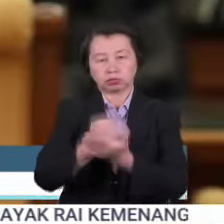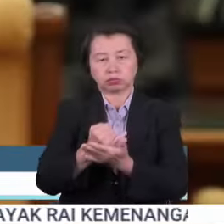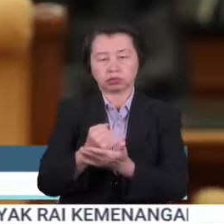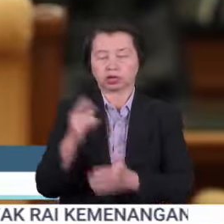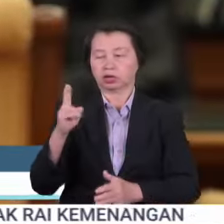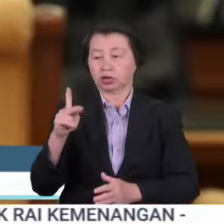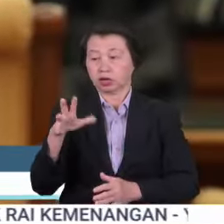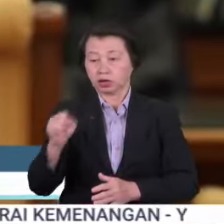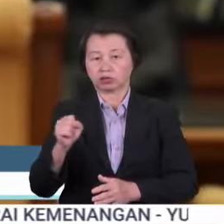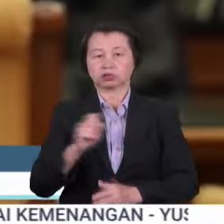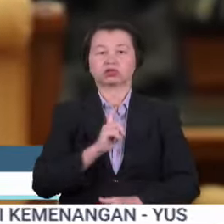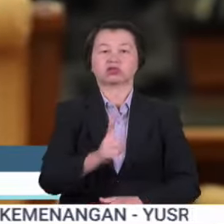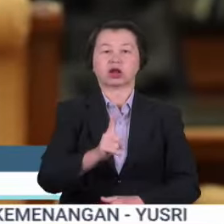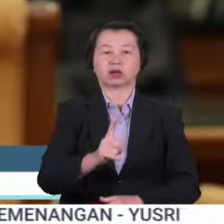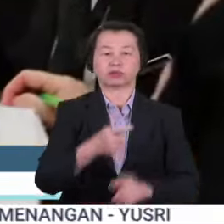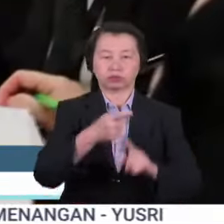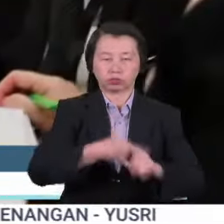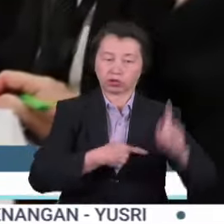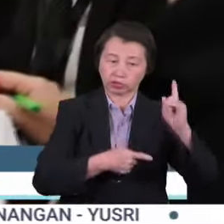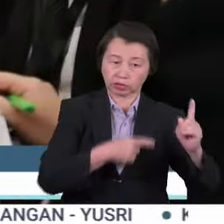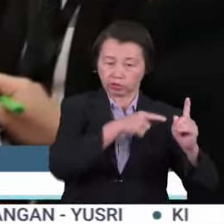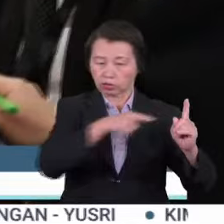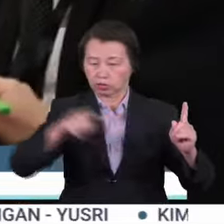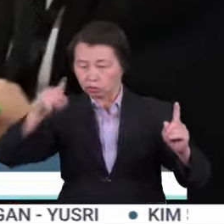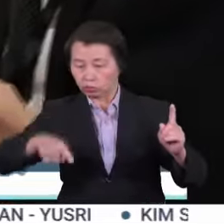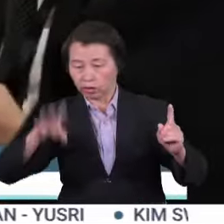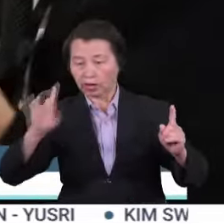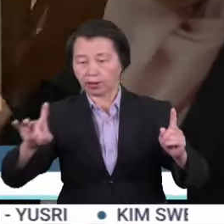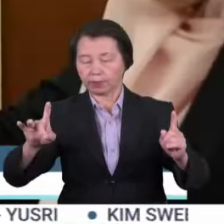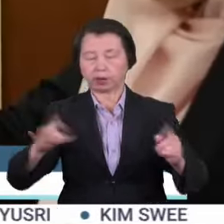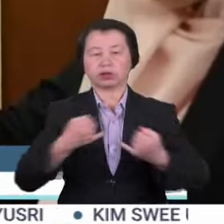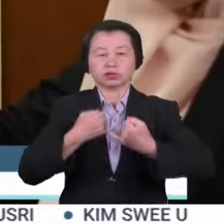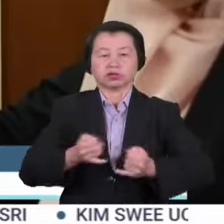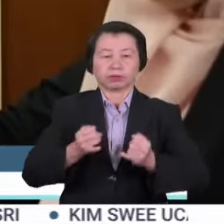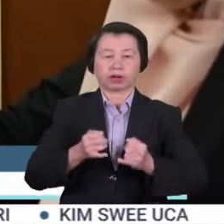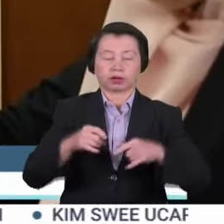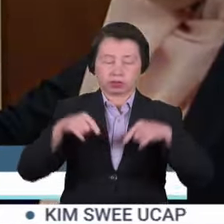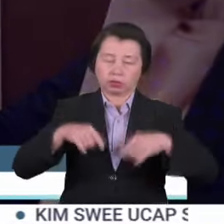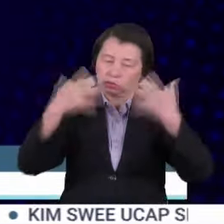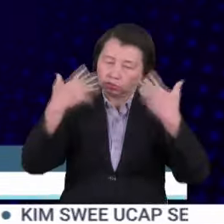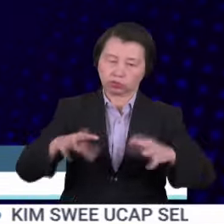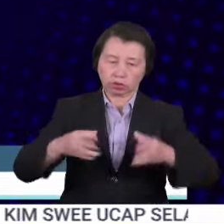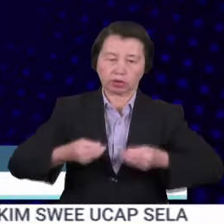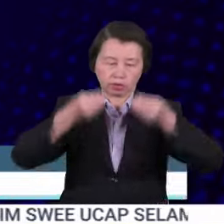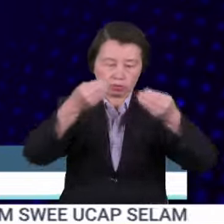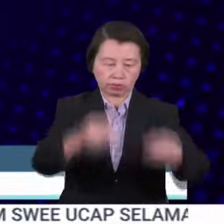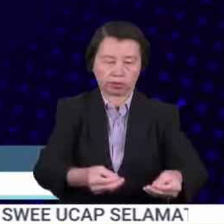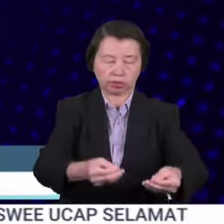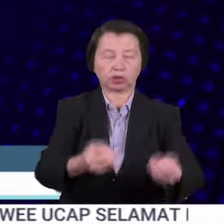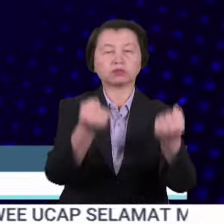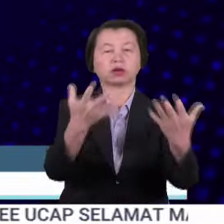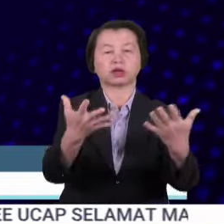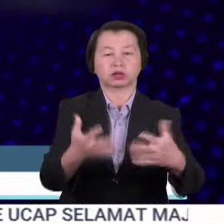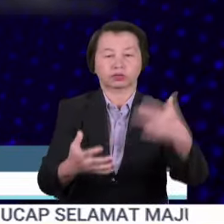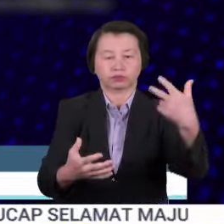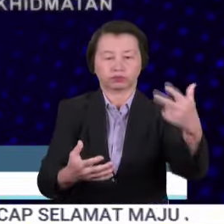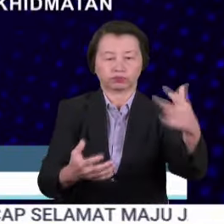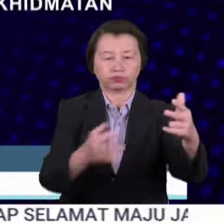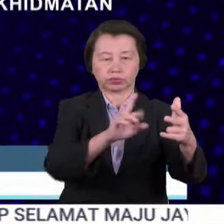syariah. Dari Januari hingga Ogos tahun ini, Jabatan Bantuan Guaman telah memberikan sebanyak